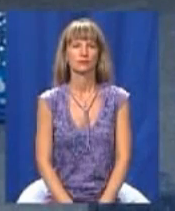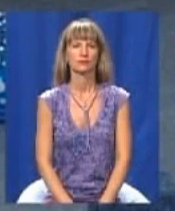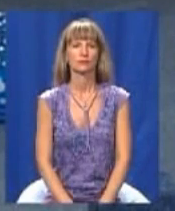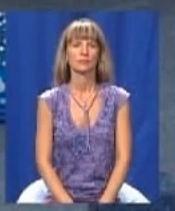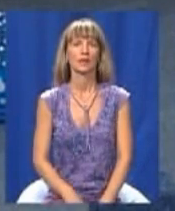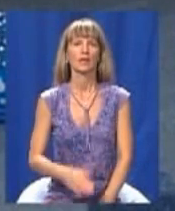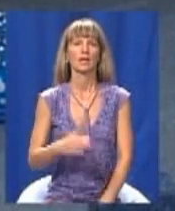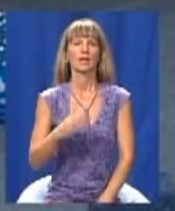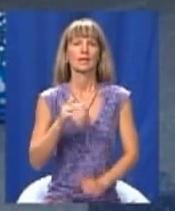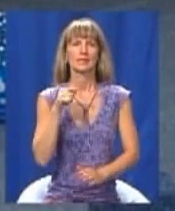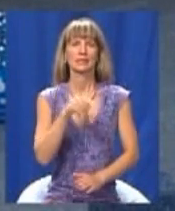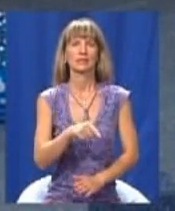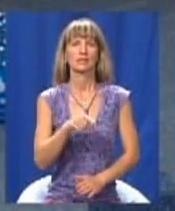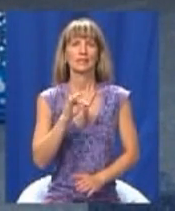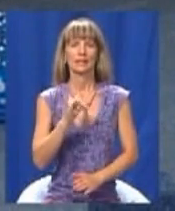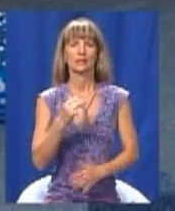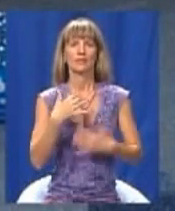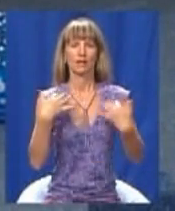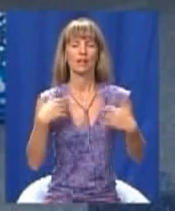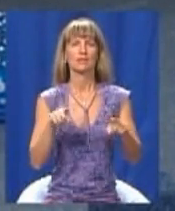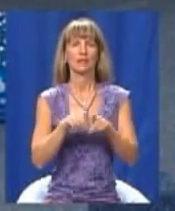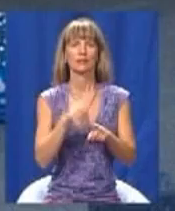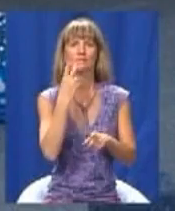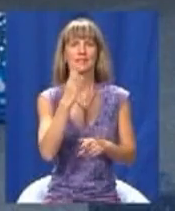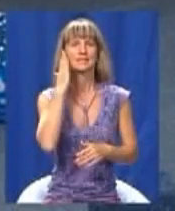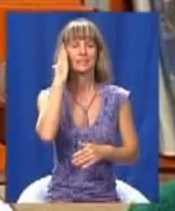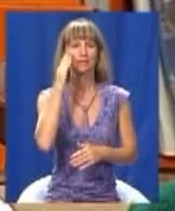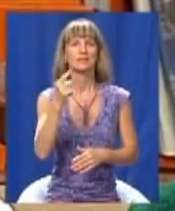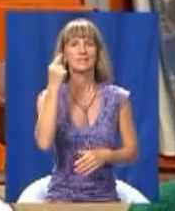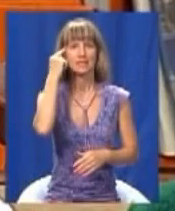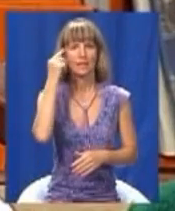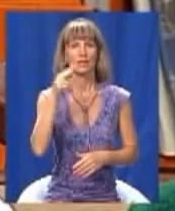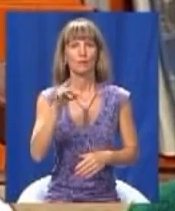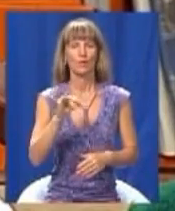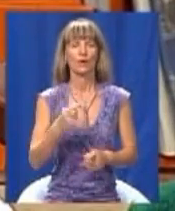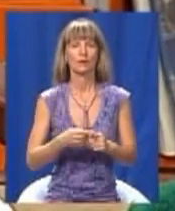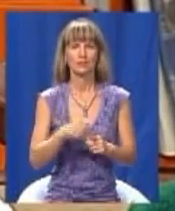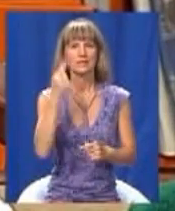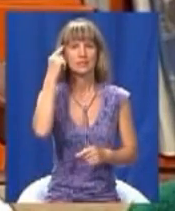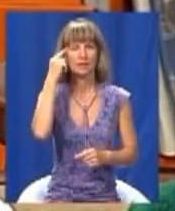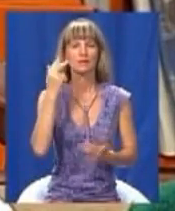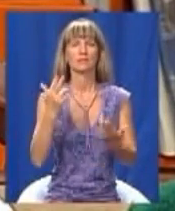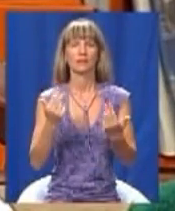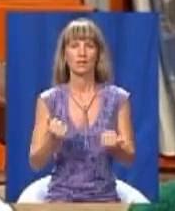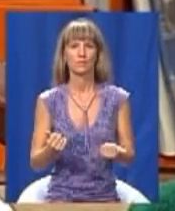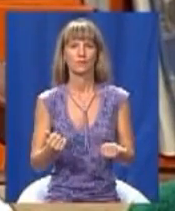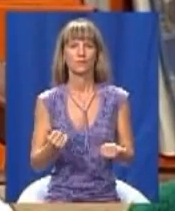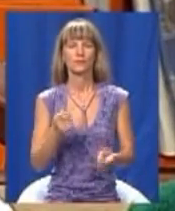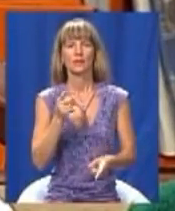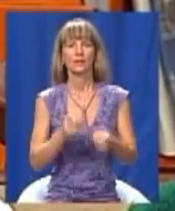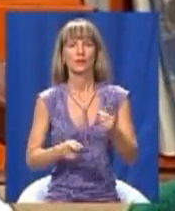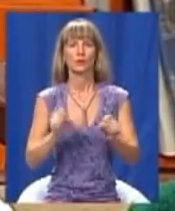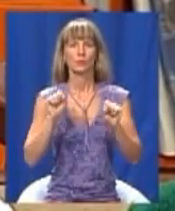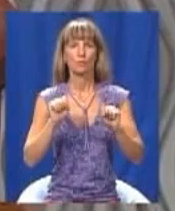До речі, всі тваринки також бачать сни. Ви знали про це, друзі? Амінка, ти знала про це? Так. Іноді